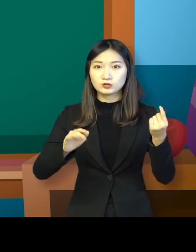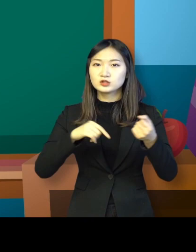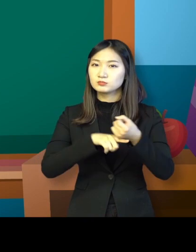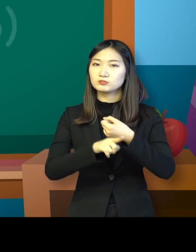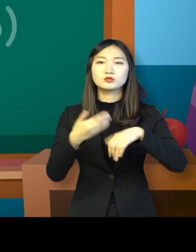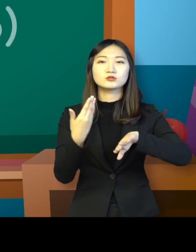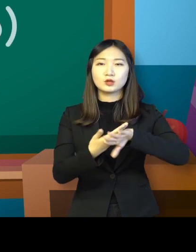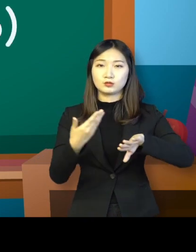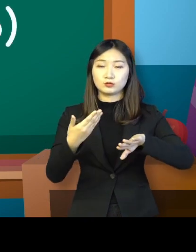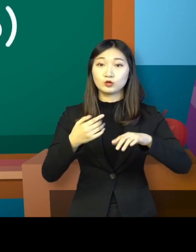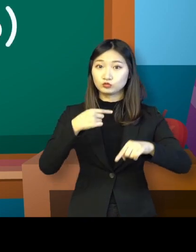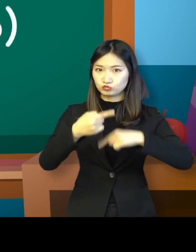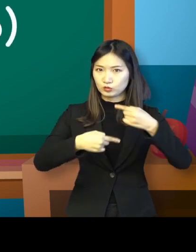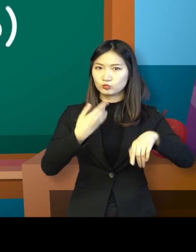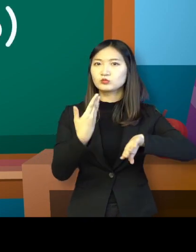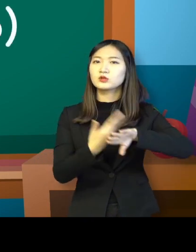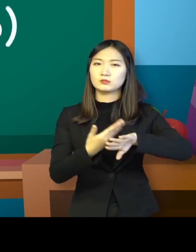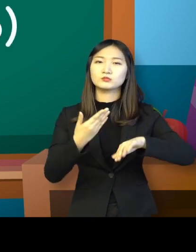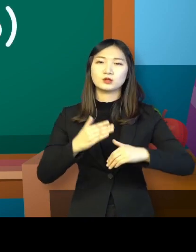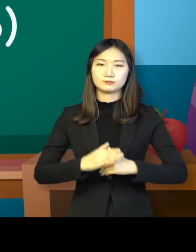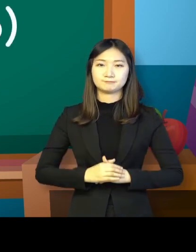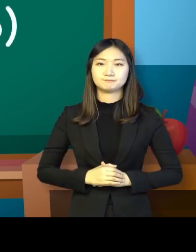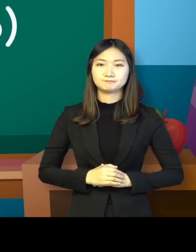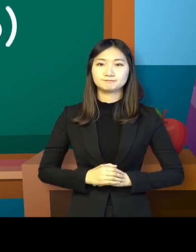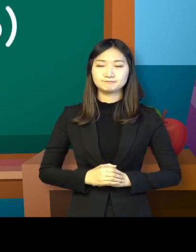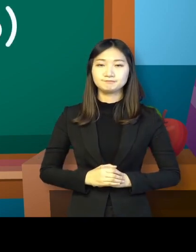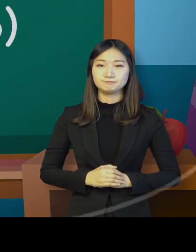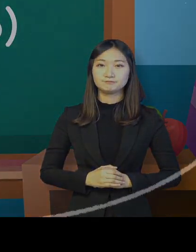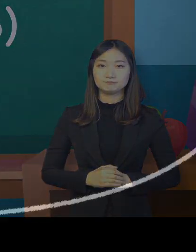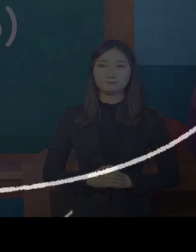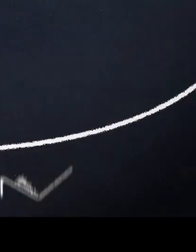갖고 있기 때문에 수어로는 다르게 표현하죠.